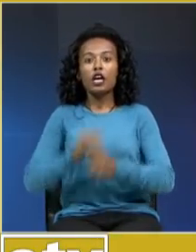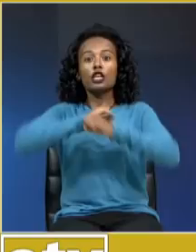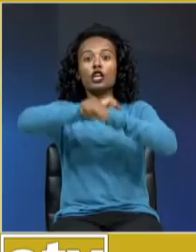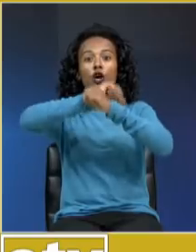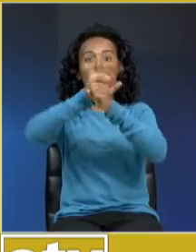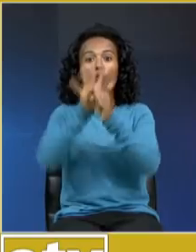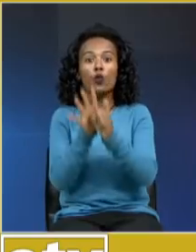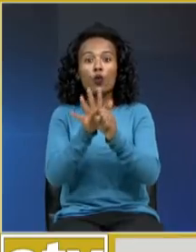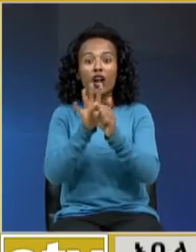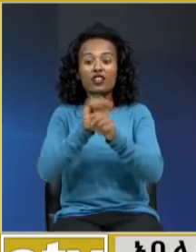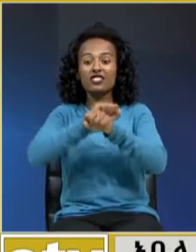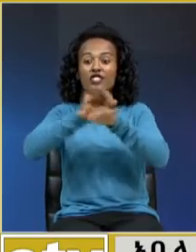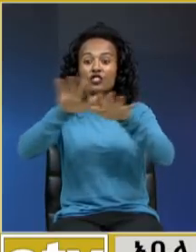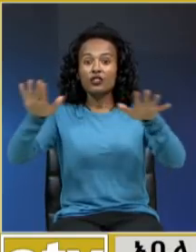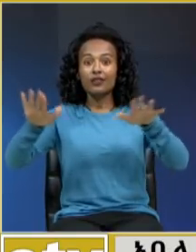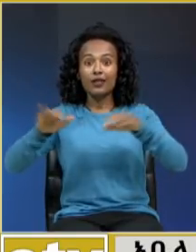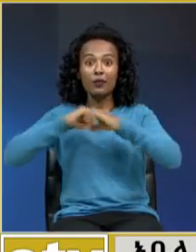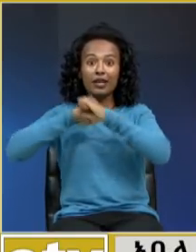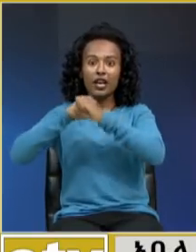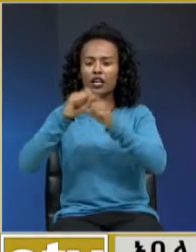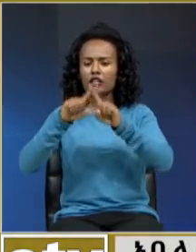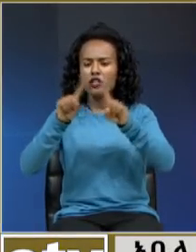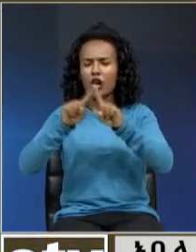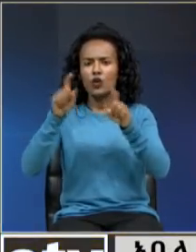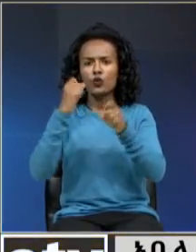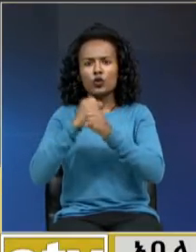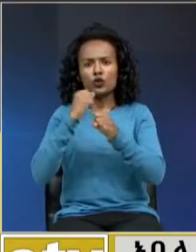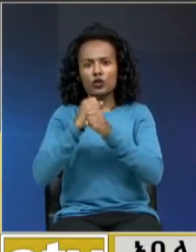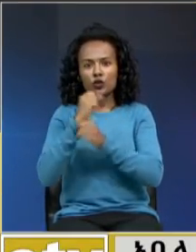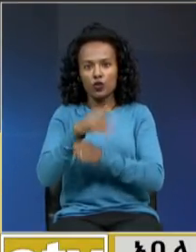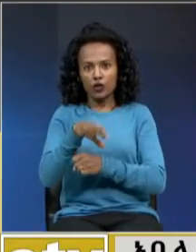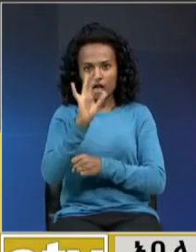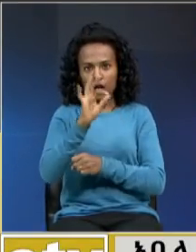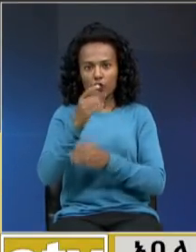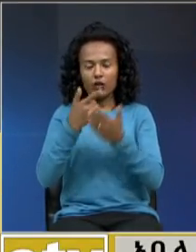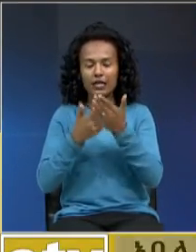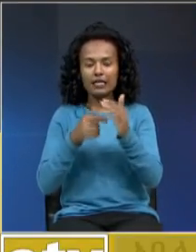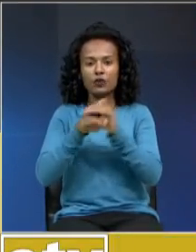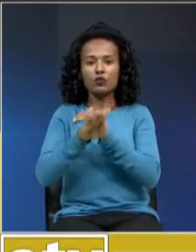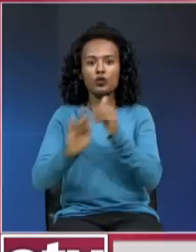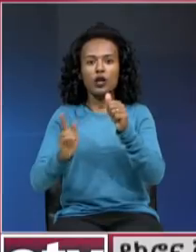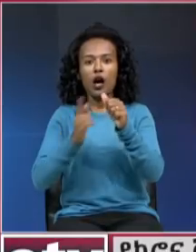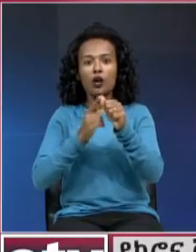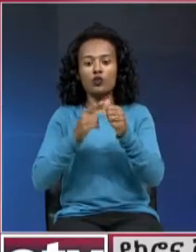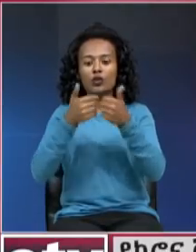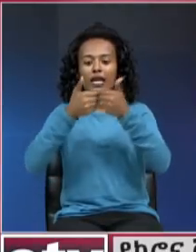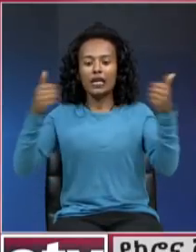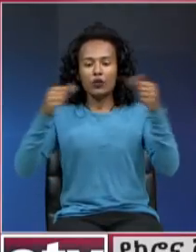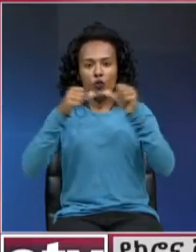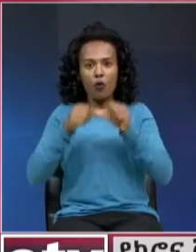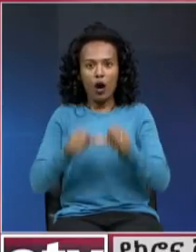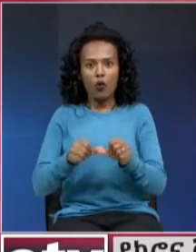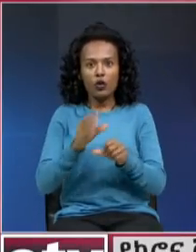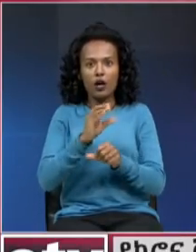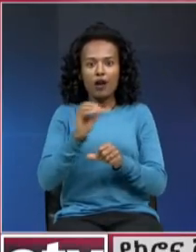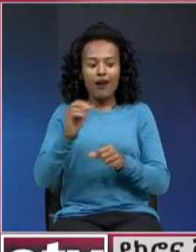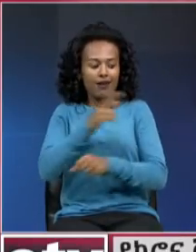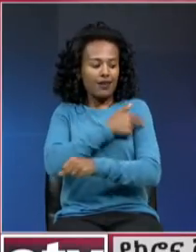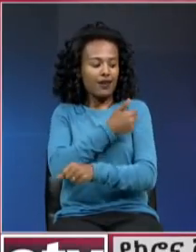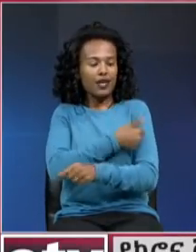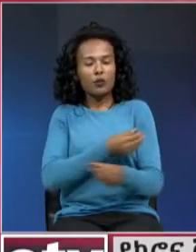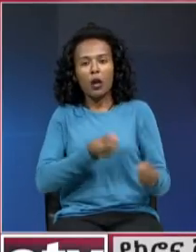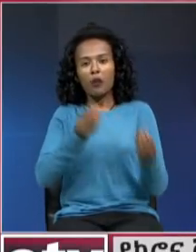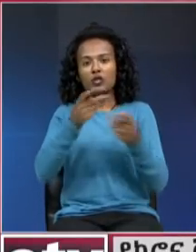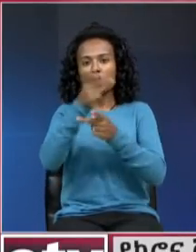የኮሮና ቫይረስ ስርጭትን ለመግታት የተለያዩ ስራዎች እየተሰሩ ይገኛሉ። ከዚህም ውስጥ አንዱ የለይቶ ማቆያና የሕክምና